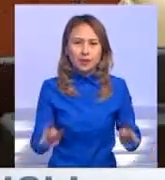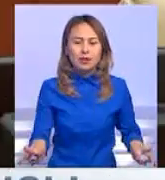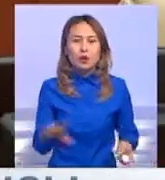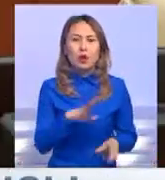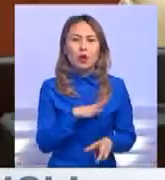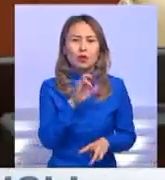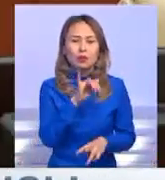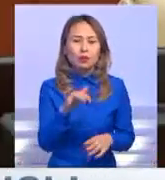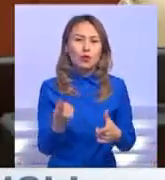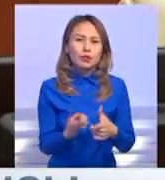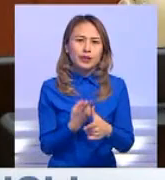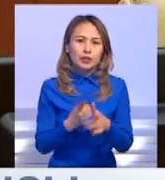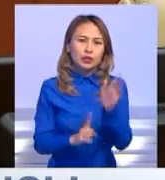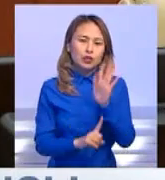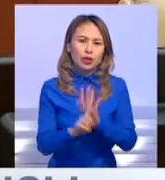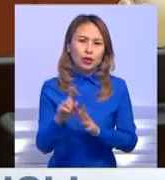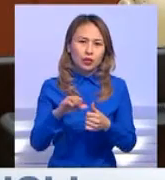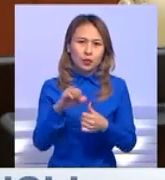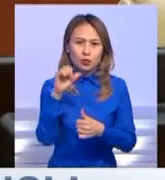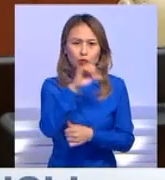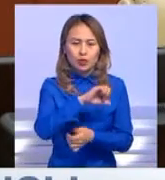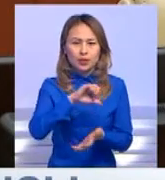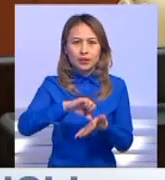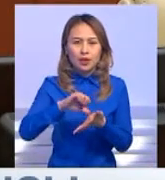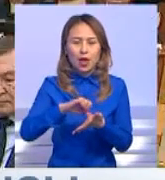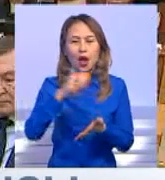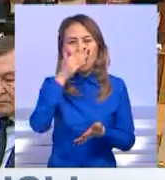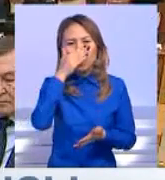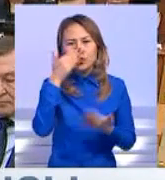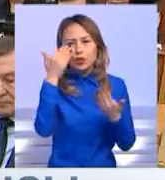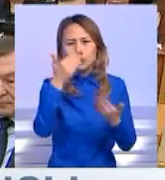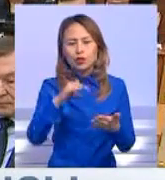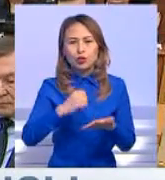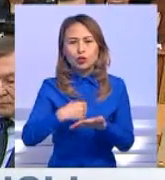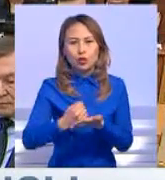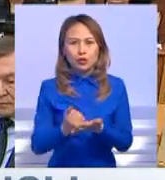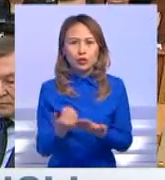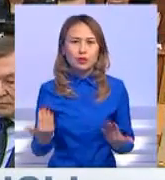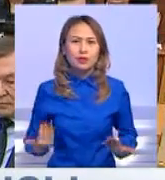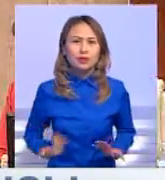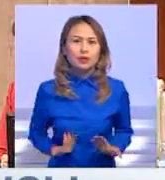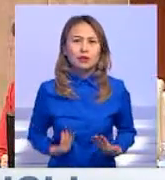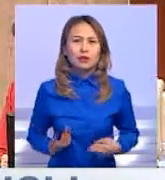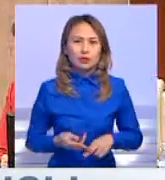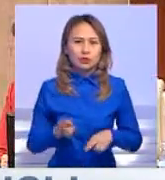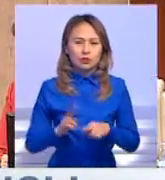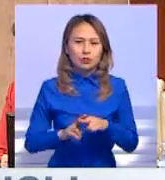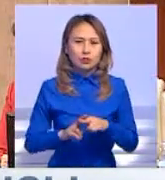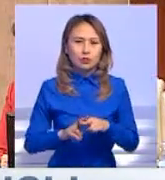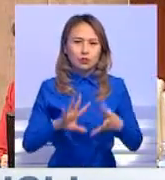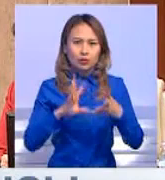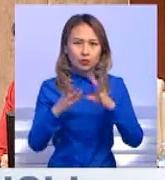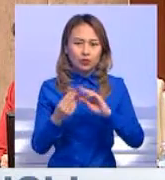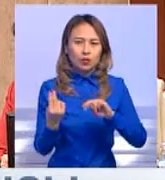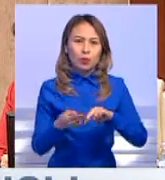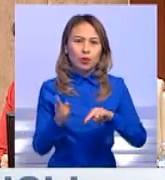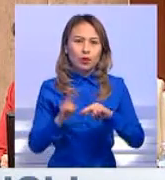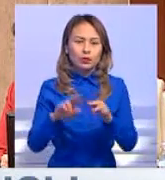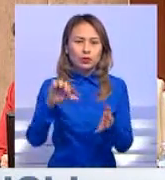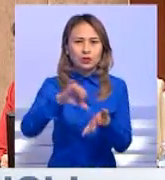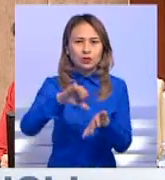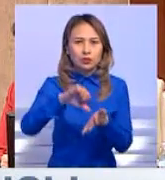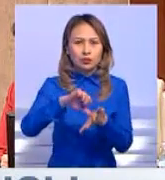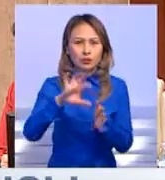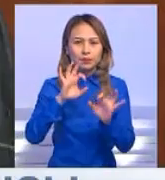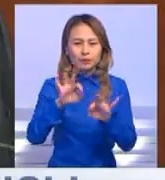еліміз Біріккен Ұлттар Ұйымы қауіпсіздік кеңесінің тұрақты емес мүшесі ретінде Ауғанстанды тұрақты сақтауда өз үлесін қосып келе